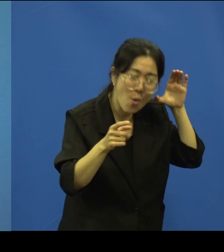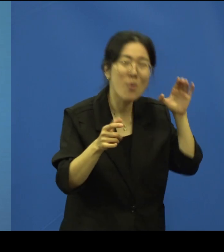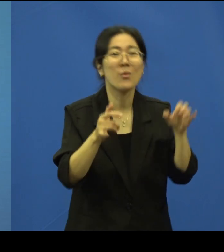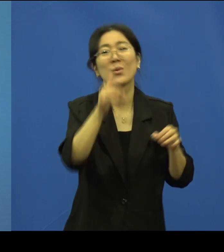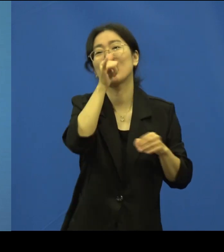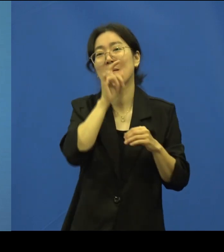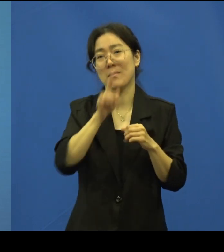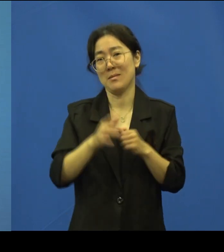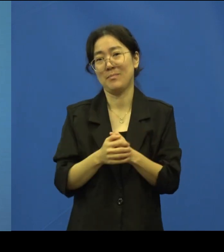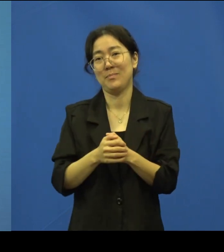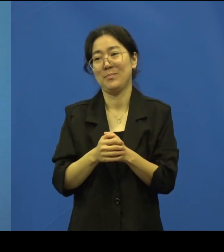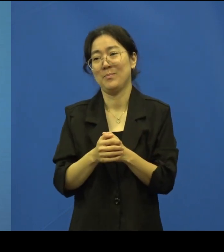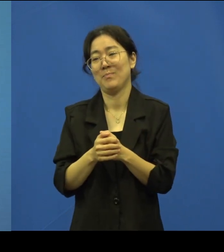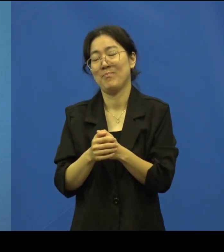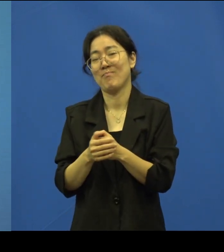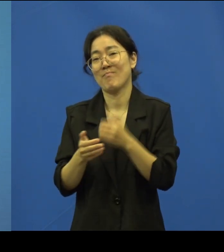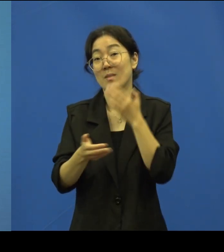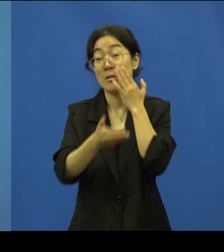일어나가지고 말씀을